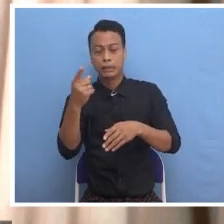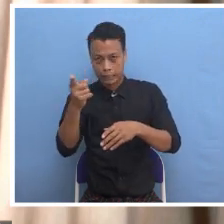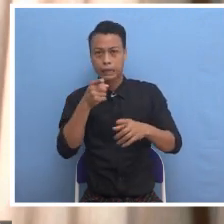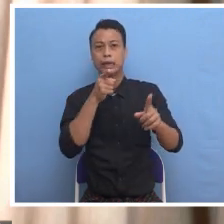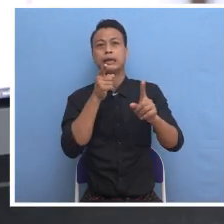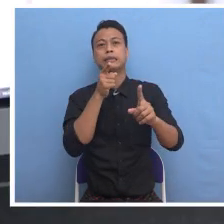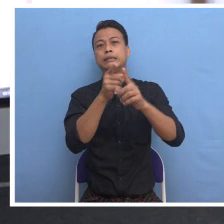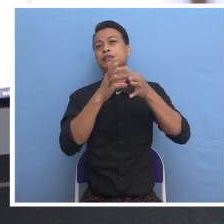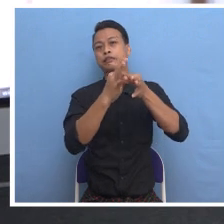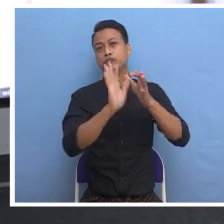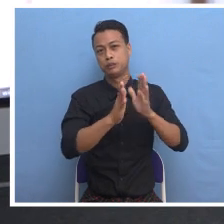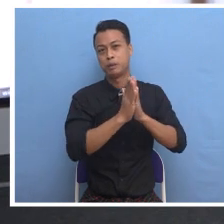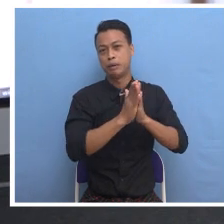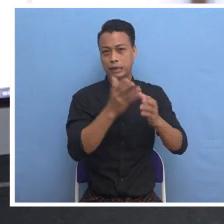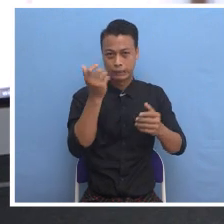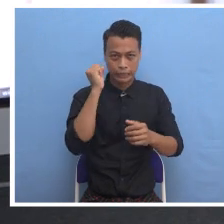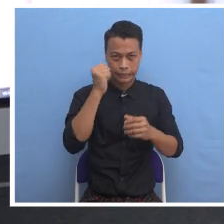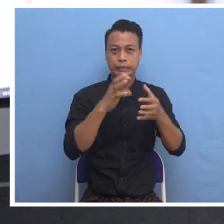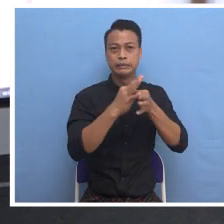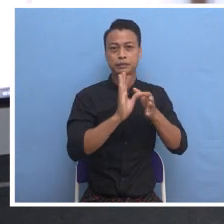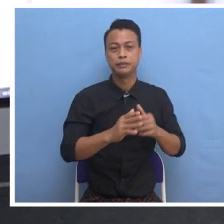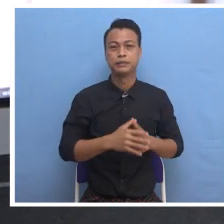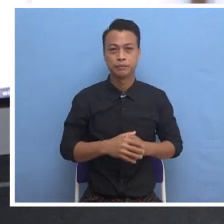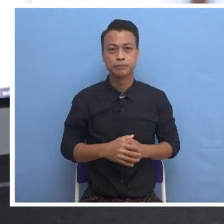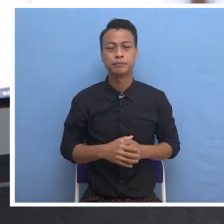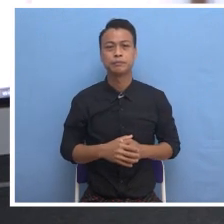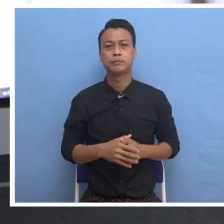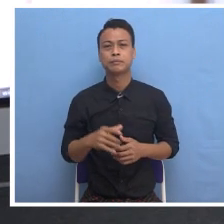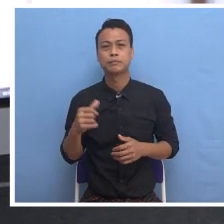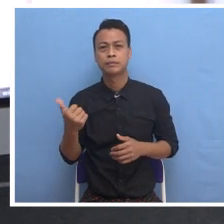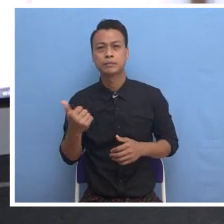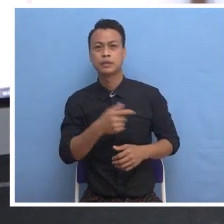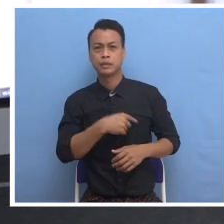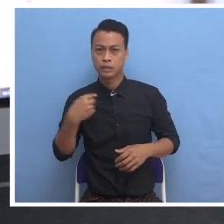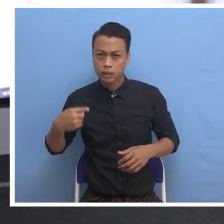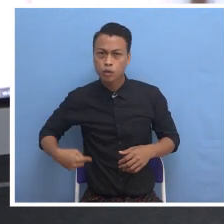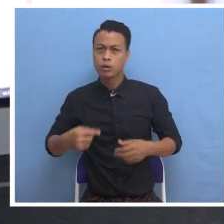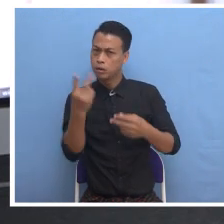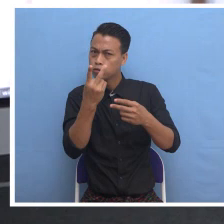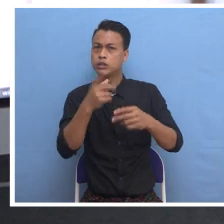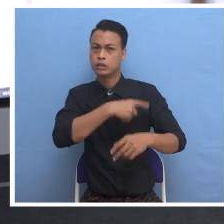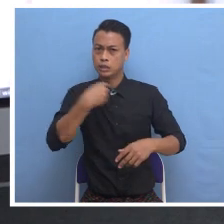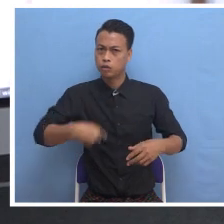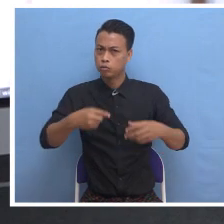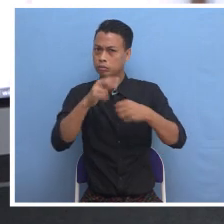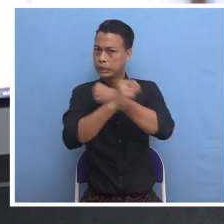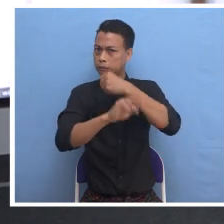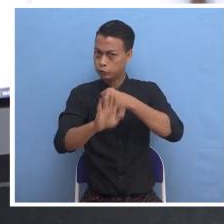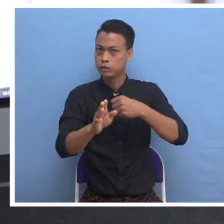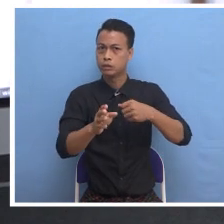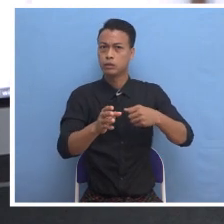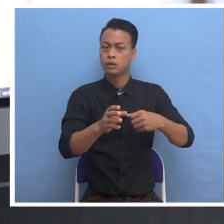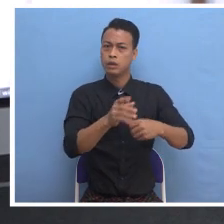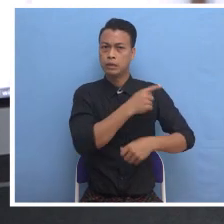သွားမူတည်နေတယ်။တရုတ်ထဲမှာလည်းဒါနှစ်ပိုင်းကွဲနေတဲ့ပိုင်းမှာဒီပိုင်းကလားနိုင်ငံတကာနဲ့လိုက်ရောညီတွေဆက်ဆံနေတကယ်ပညာတတ်တဲ့ democratic အုပ်စုတွေရှိတယ်လို့